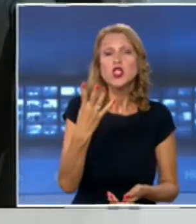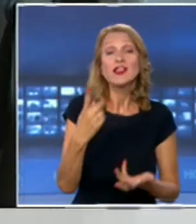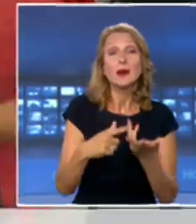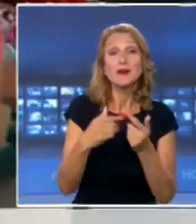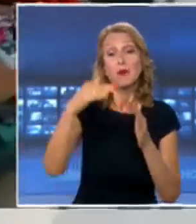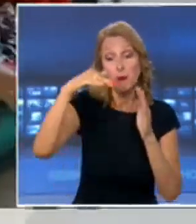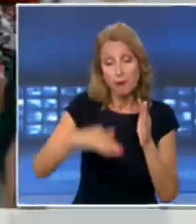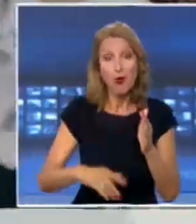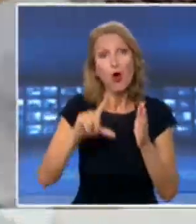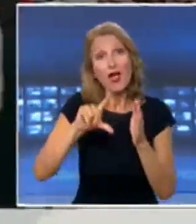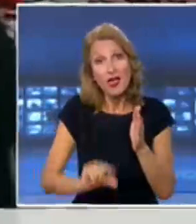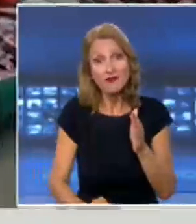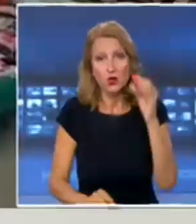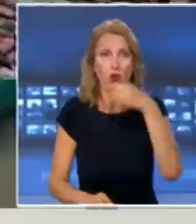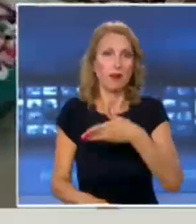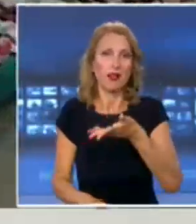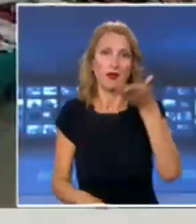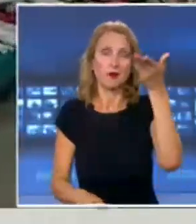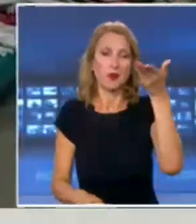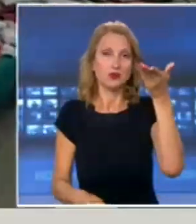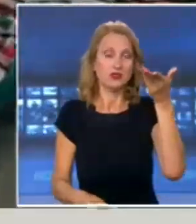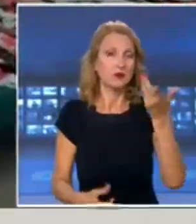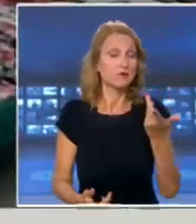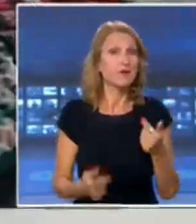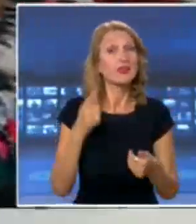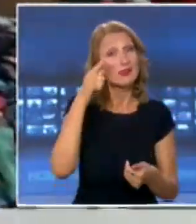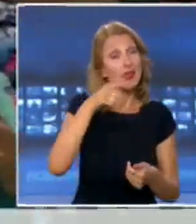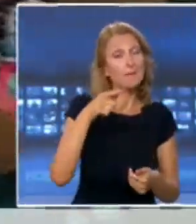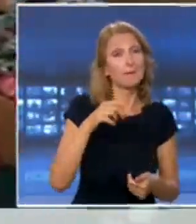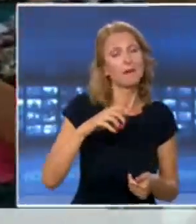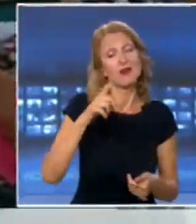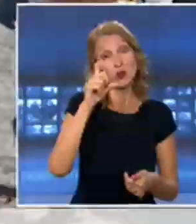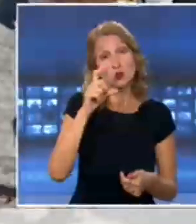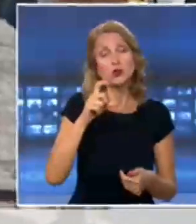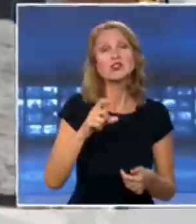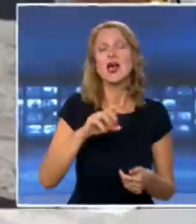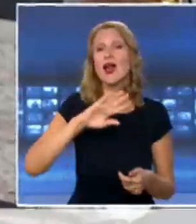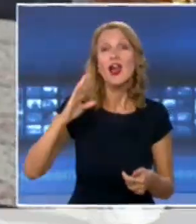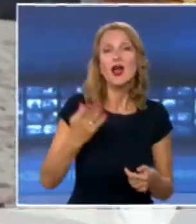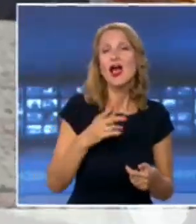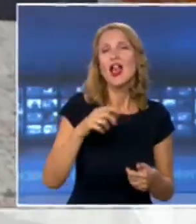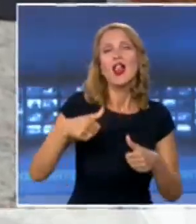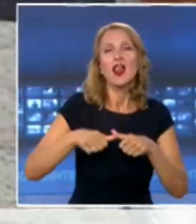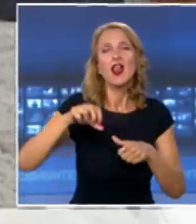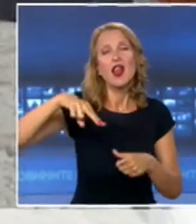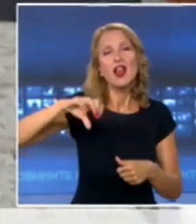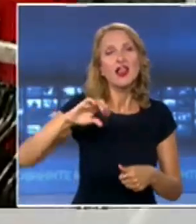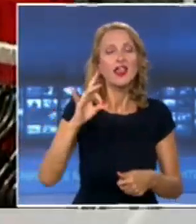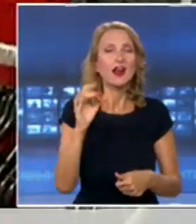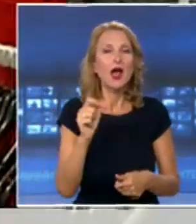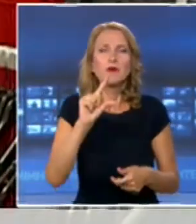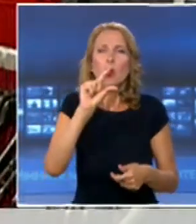от България. След пандемията цените в Турция са още по-ниски от преди, тъй като лирата е рекордно ефтина. А турските власти призоваха гостите да